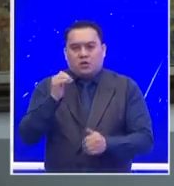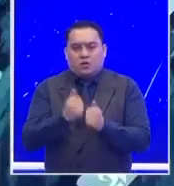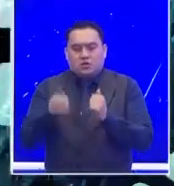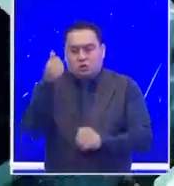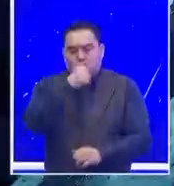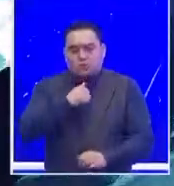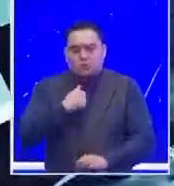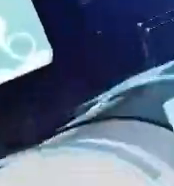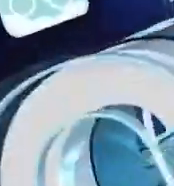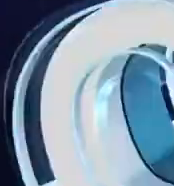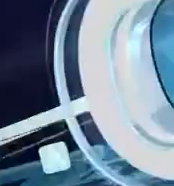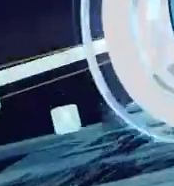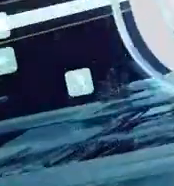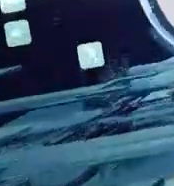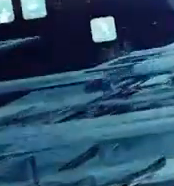ежегодной.